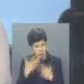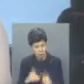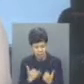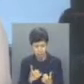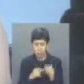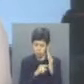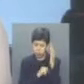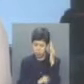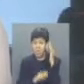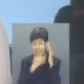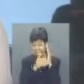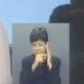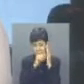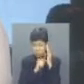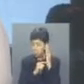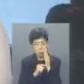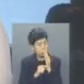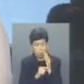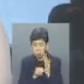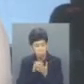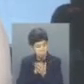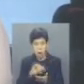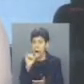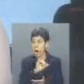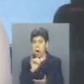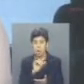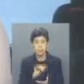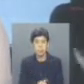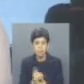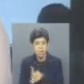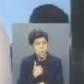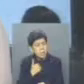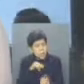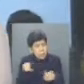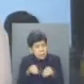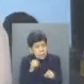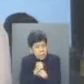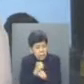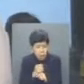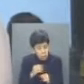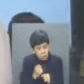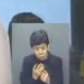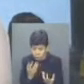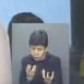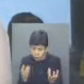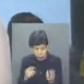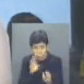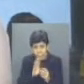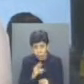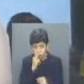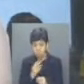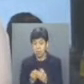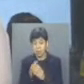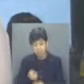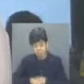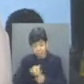หวัดภาคอีสานยังไม่สามารถเปิดให้บริการกับเกษตรกรได้เพราะยังอยู่ระหว่างการคัดเลือกลานมันค่ะจึงทำให้เกษตรกรต้องน